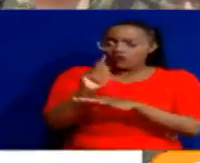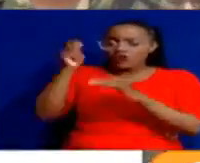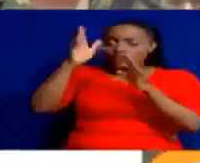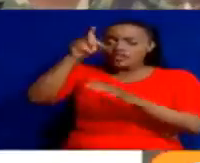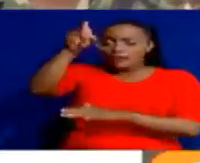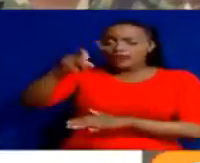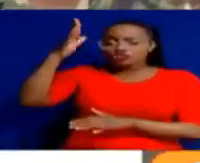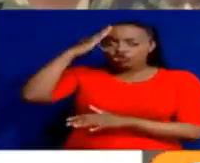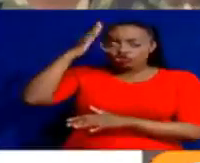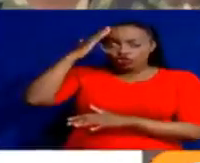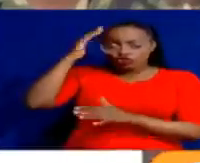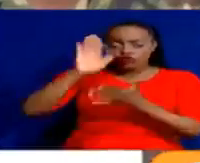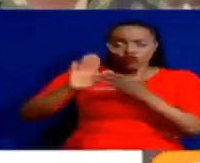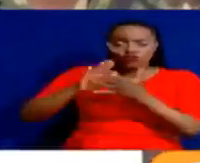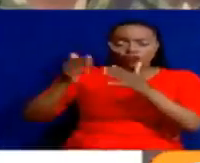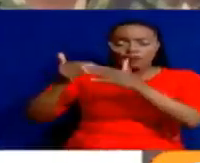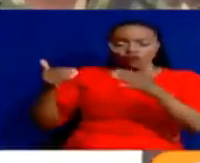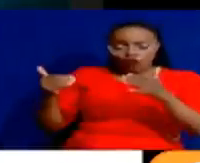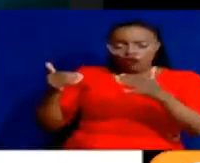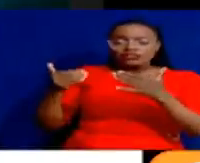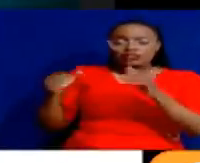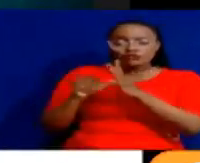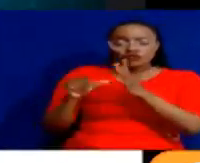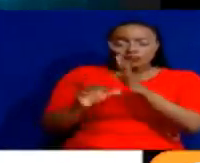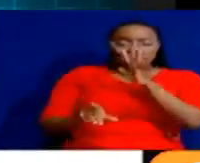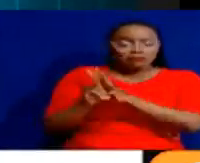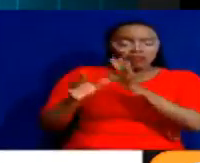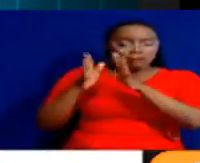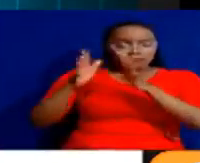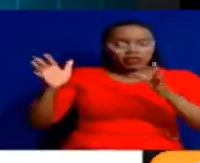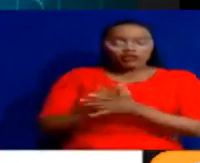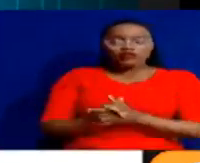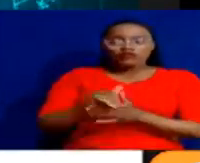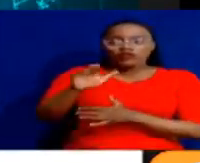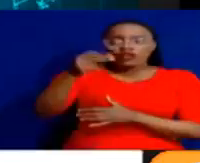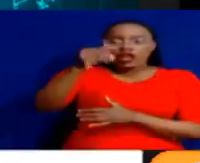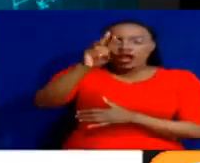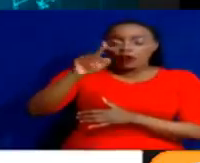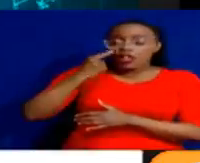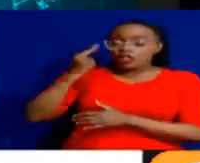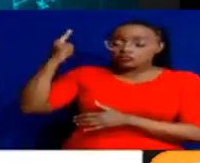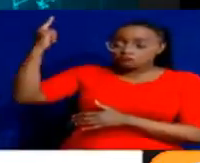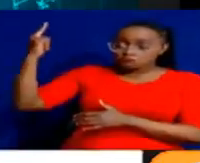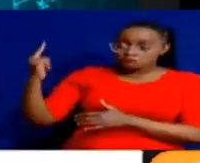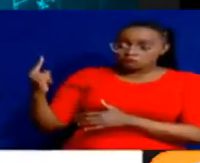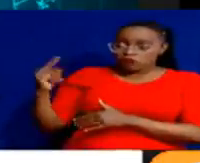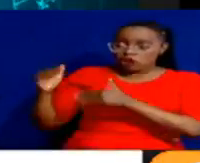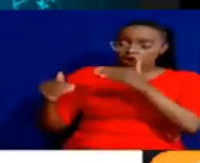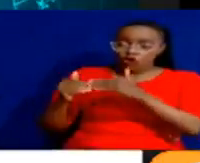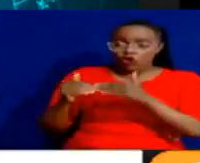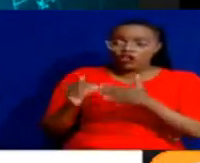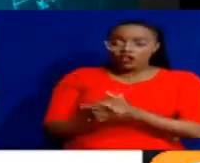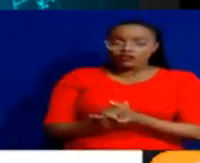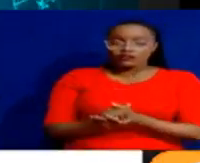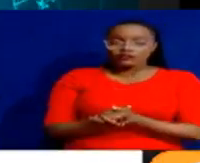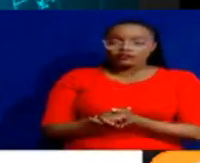ni lazima azijue kwa uharaka kabla hayaja tufika. Huko Kwale, maeneo ya Waa, Gombeni, Tiwi, Diani, Kona ya